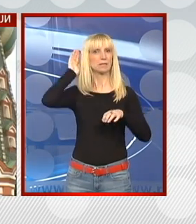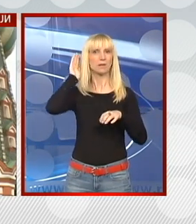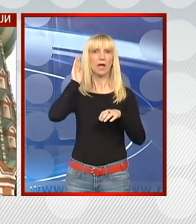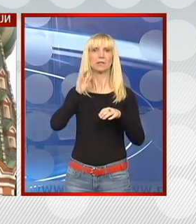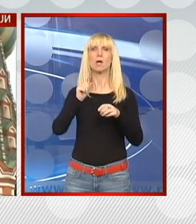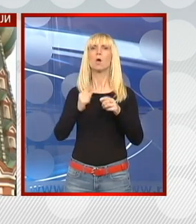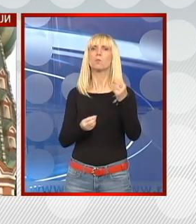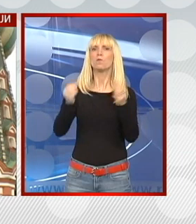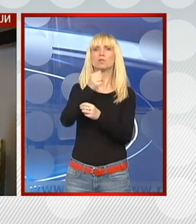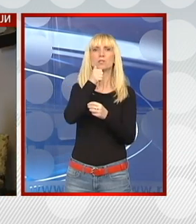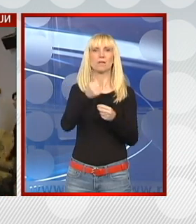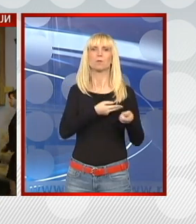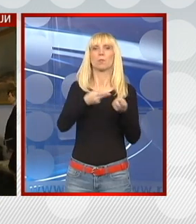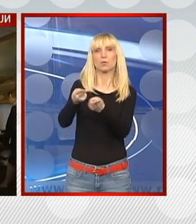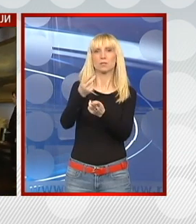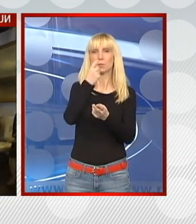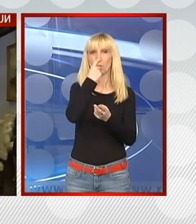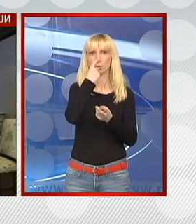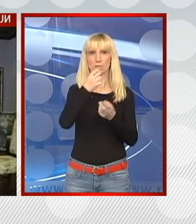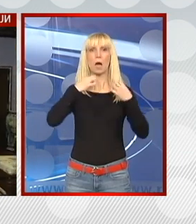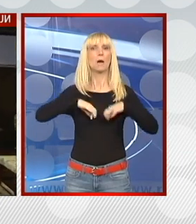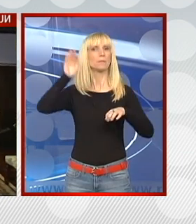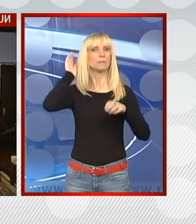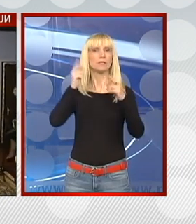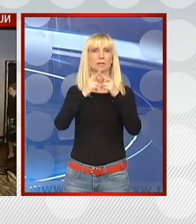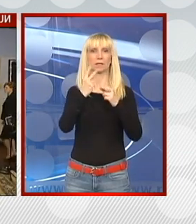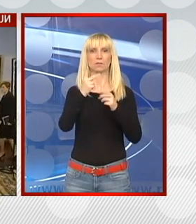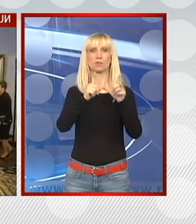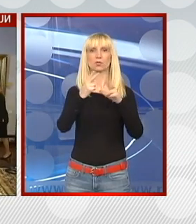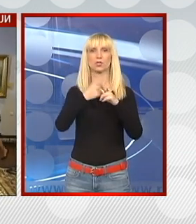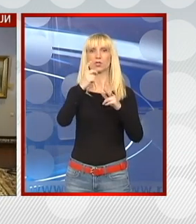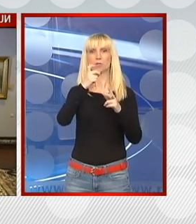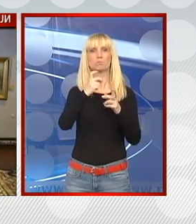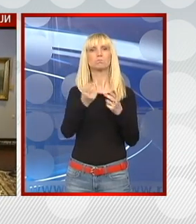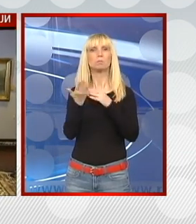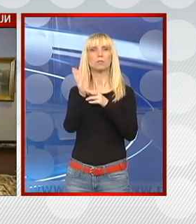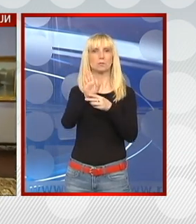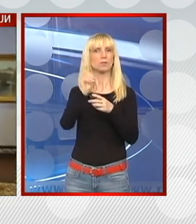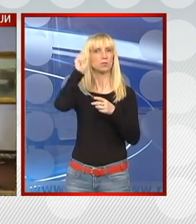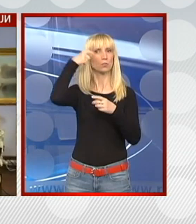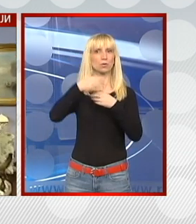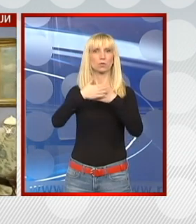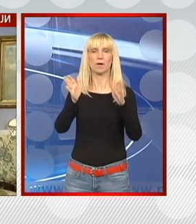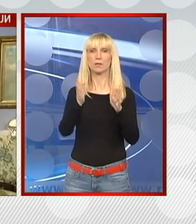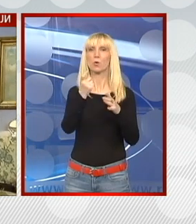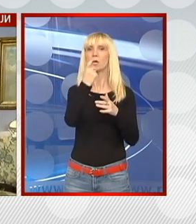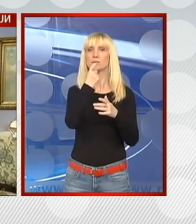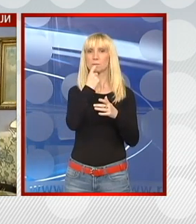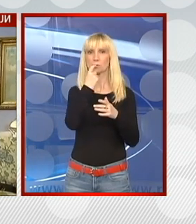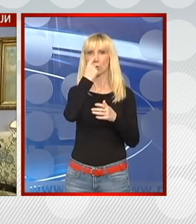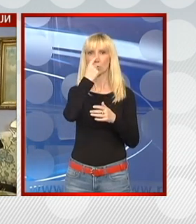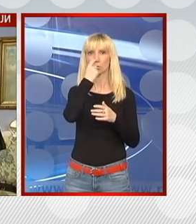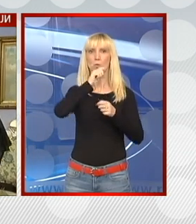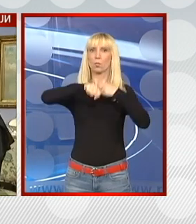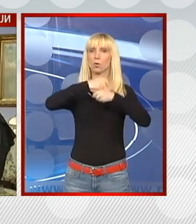u višednevnoj su poseti Moskvi. Premijer Aleksandar Vučić prisustovaće sutra otvaranju Srpsko